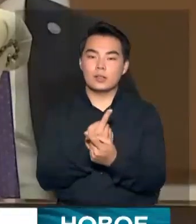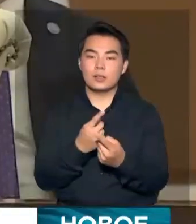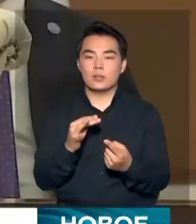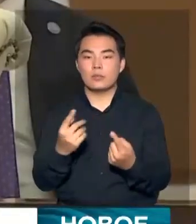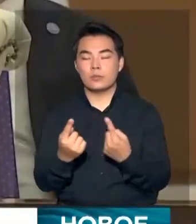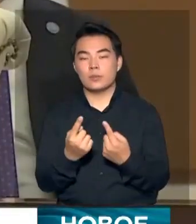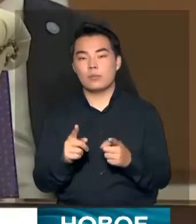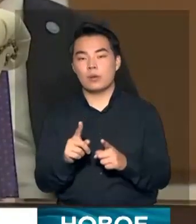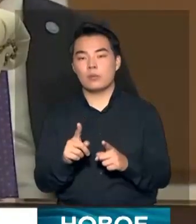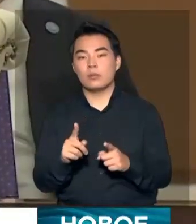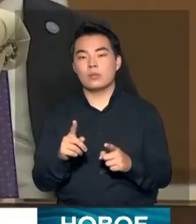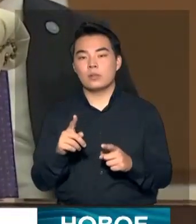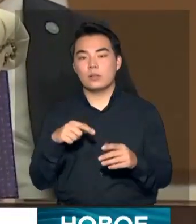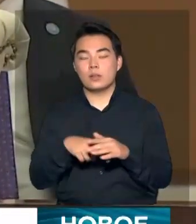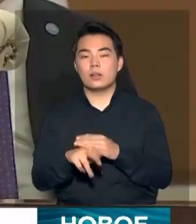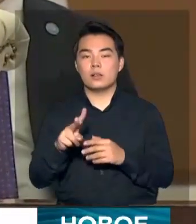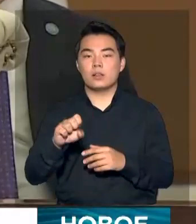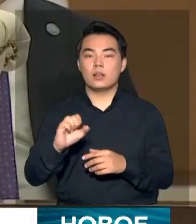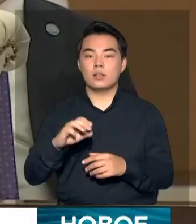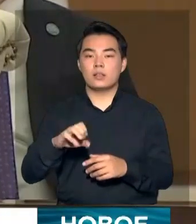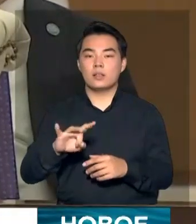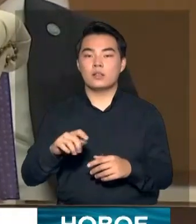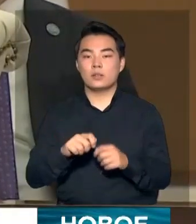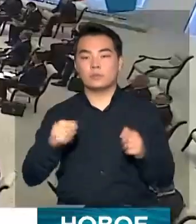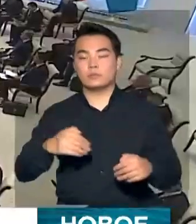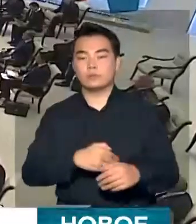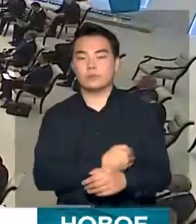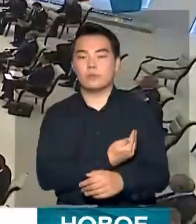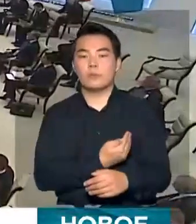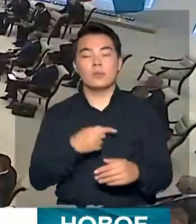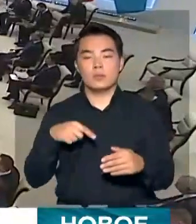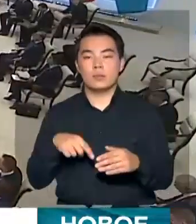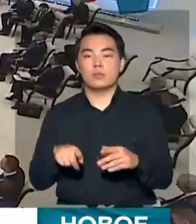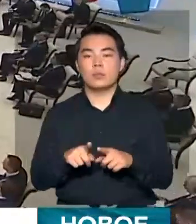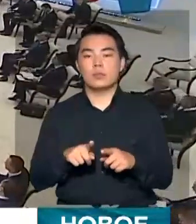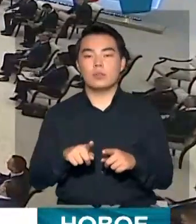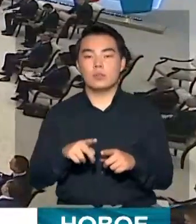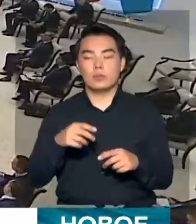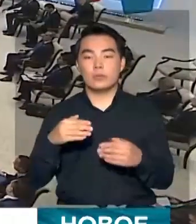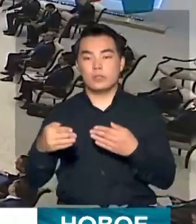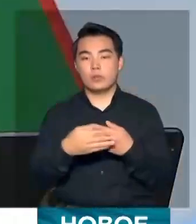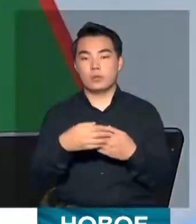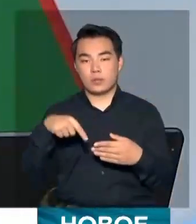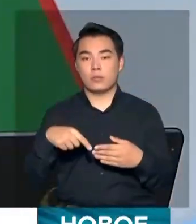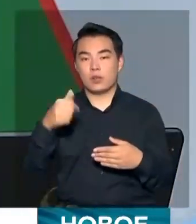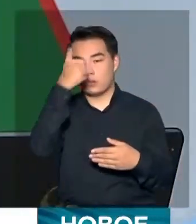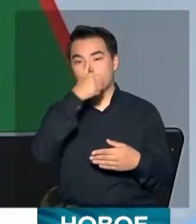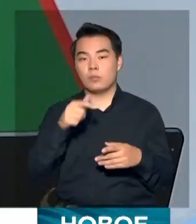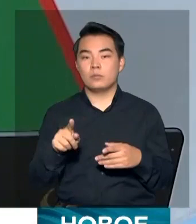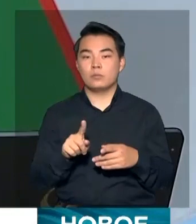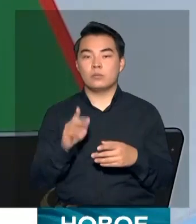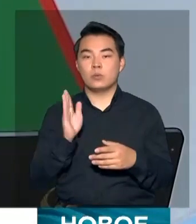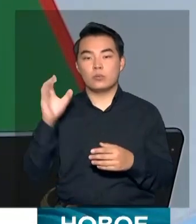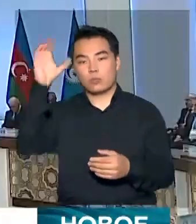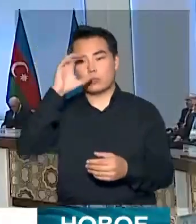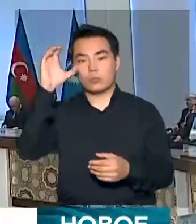создавать высокотехнологичные кластеры и венчурные компании. В текущем году право председательства в ОТГ перешло